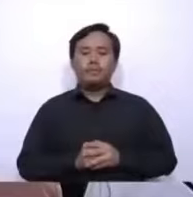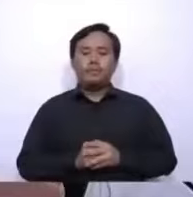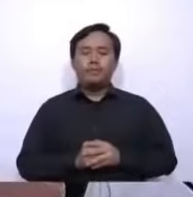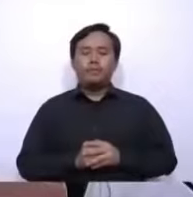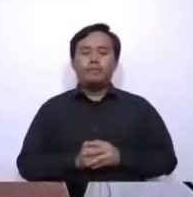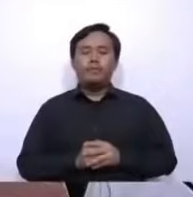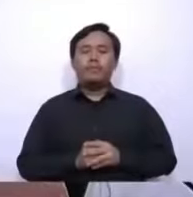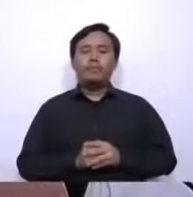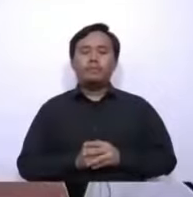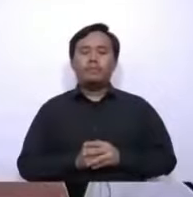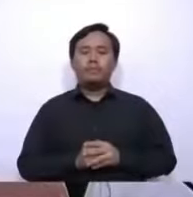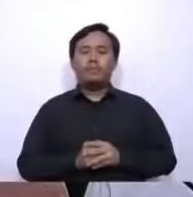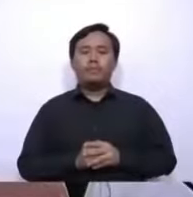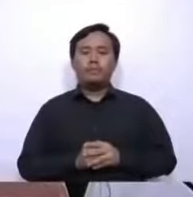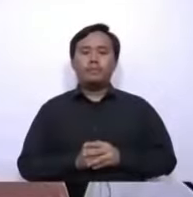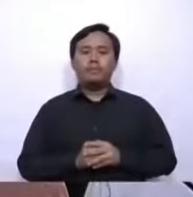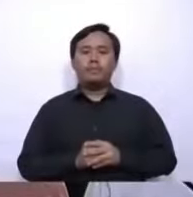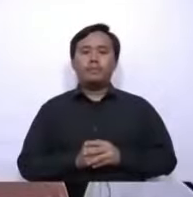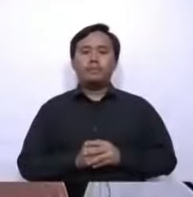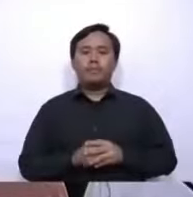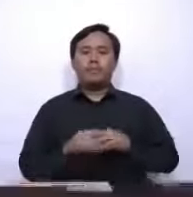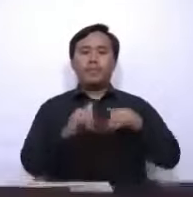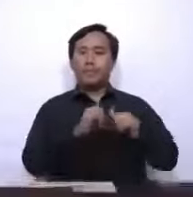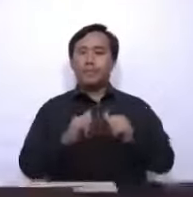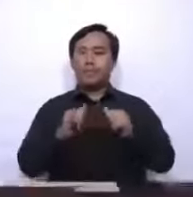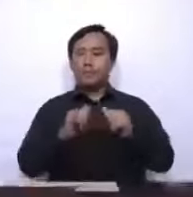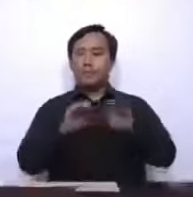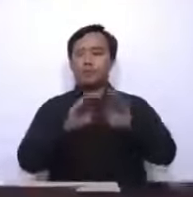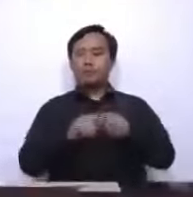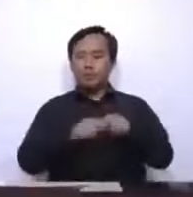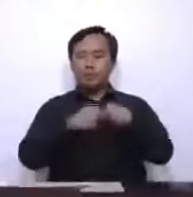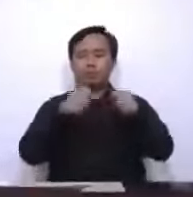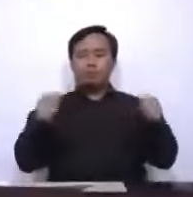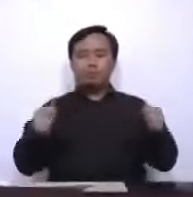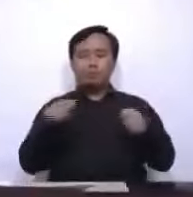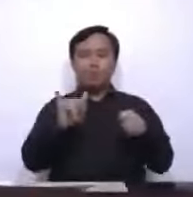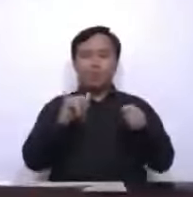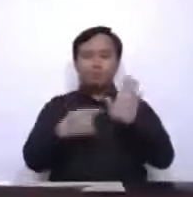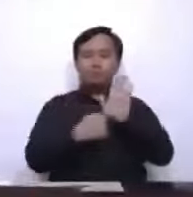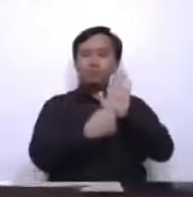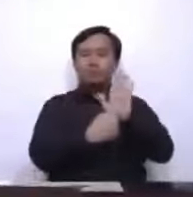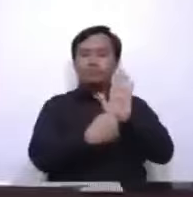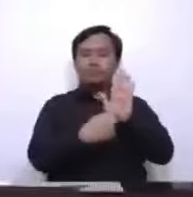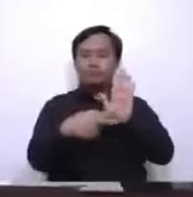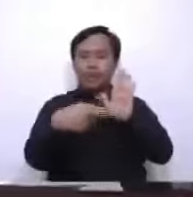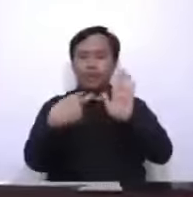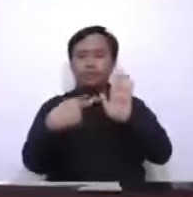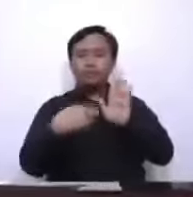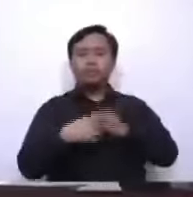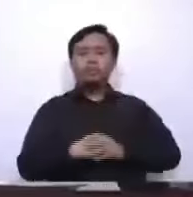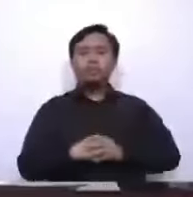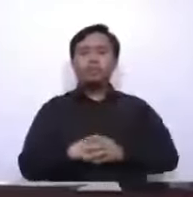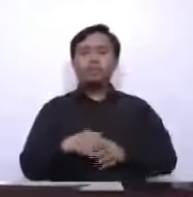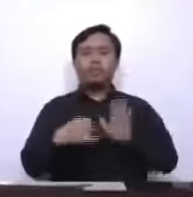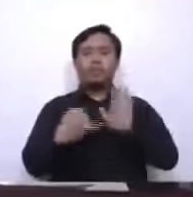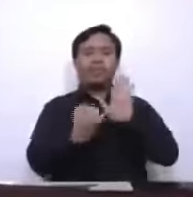Dan kami buka bersama. Kita buka bersama ya Bapak, kita saksikan. Ini